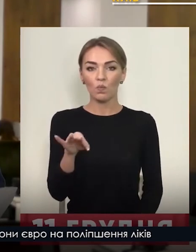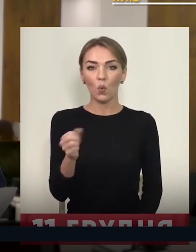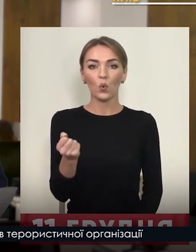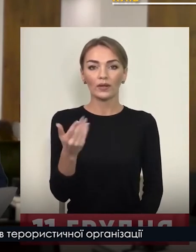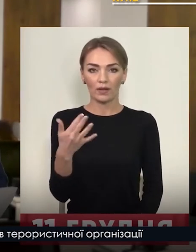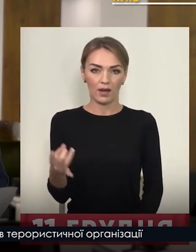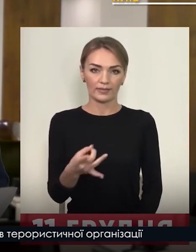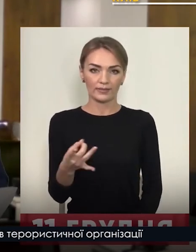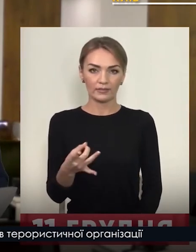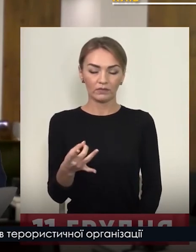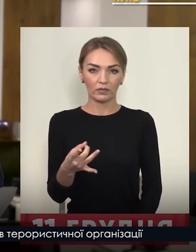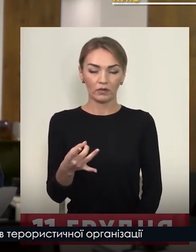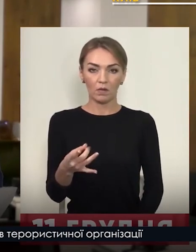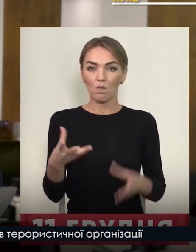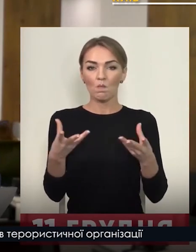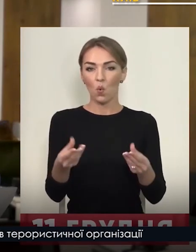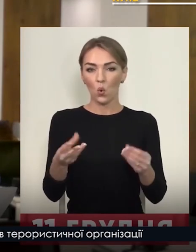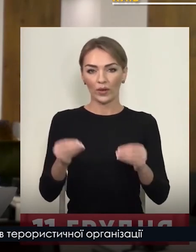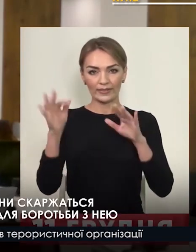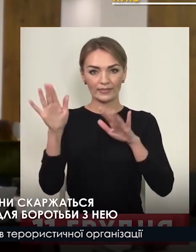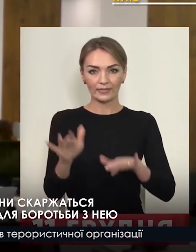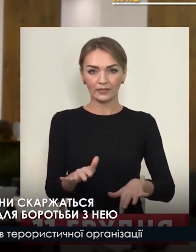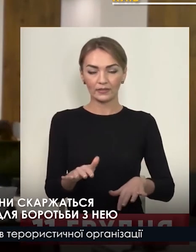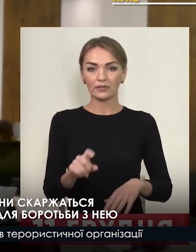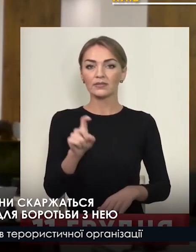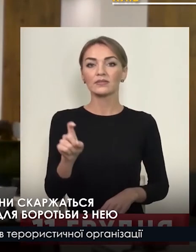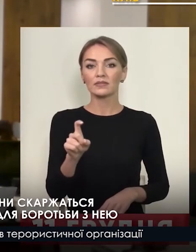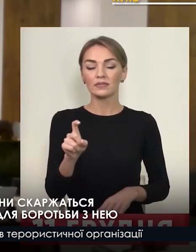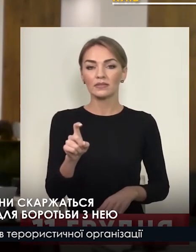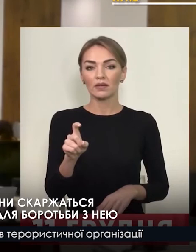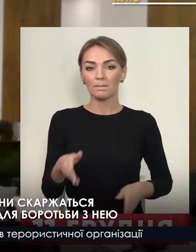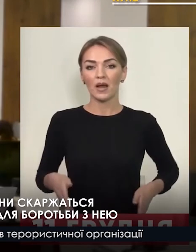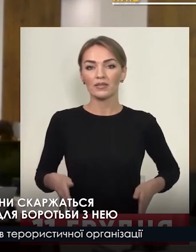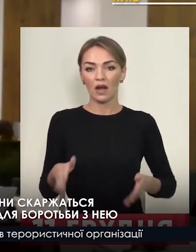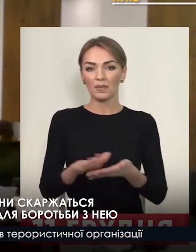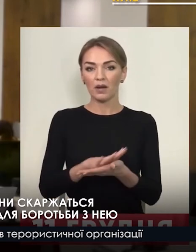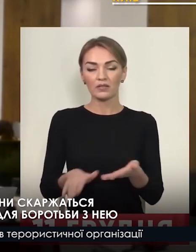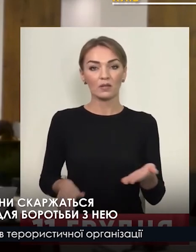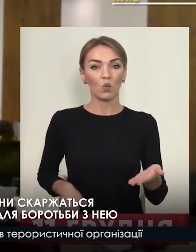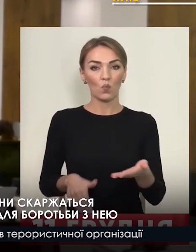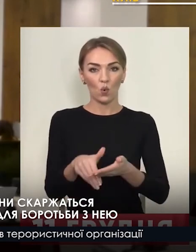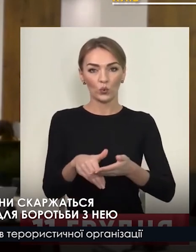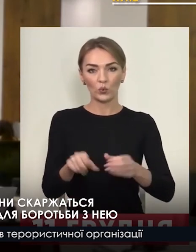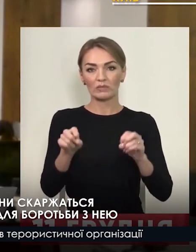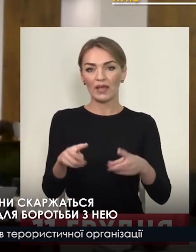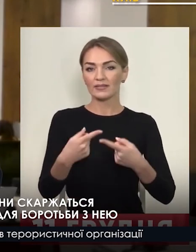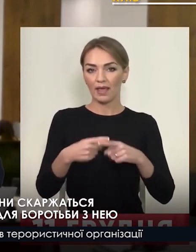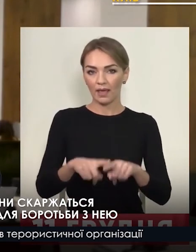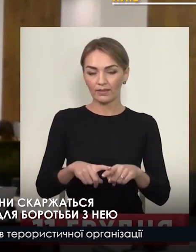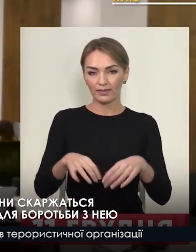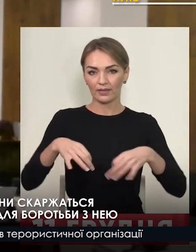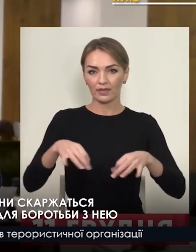разів. Мокрий сніг з магістралі прибирали за допомогою колон спецтехніки.